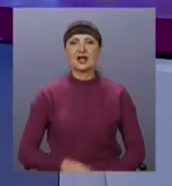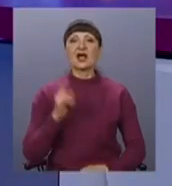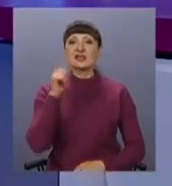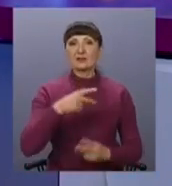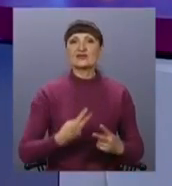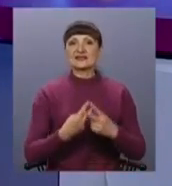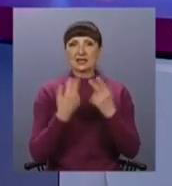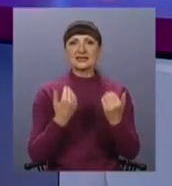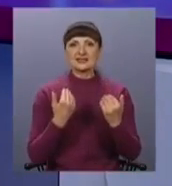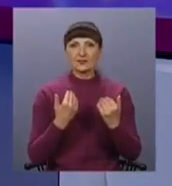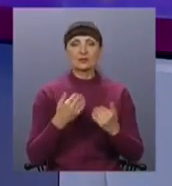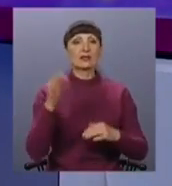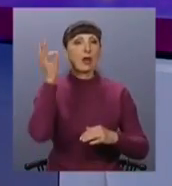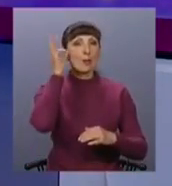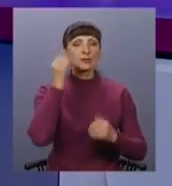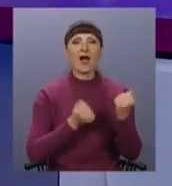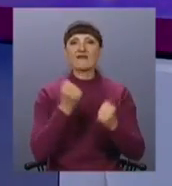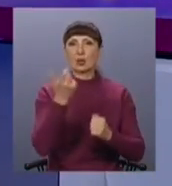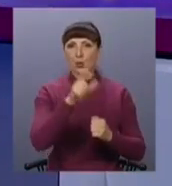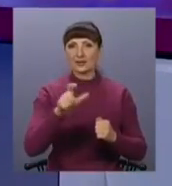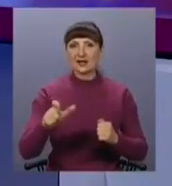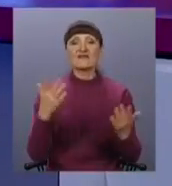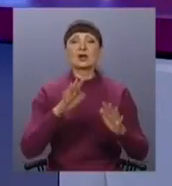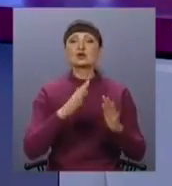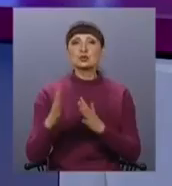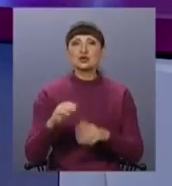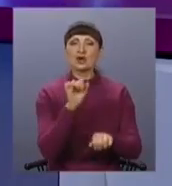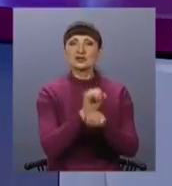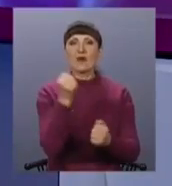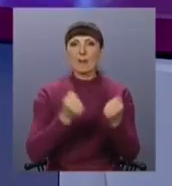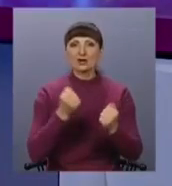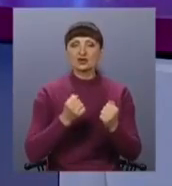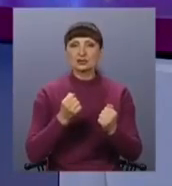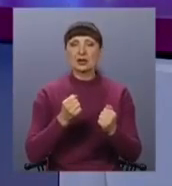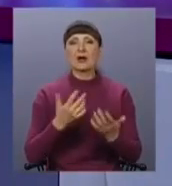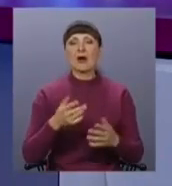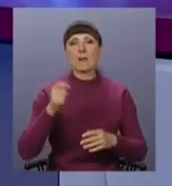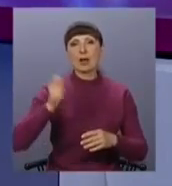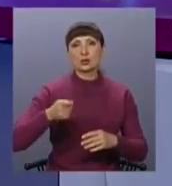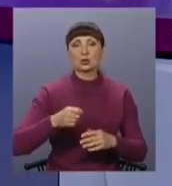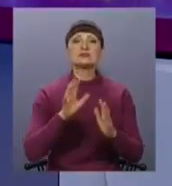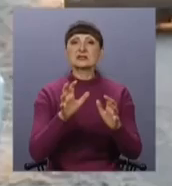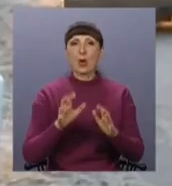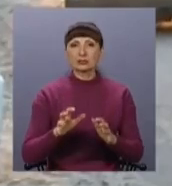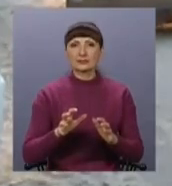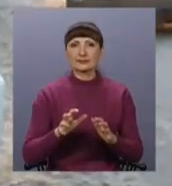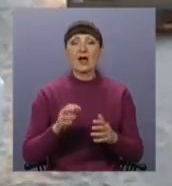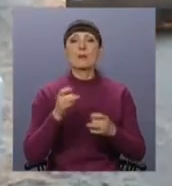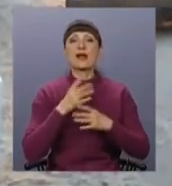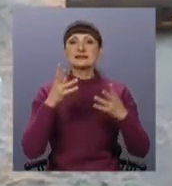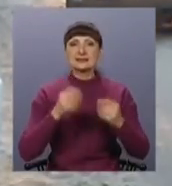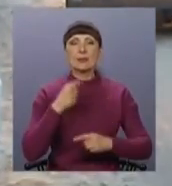Там же, в Астане, сегодня напомнили автолюбителям, в каких случаях остановка автомобиля пешим патрулем является законной. В праздничные дни,